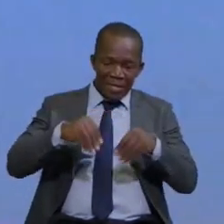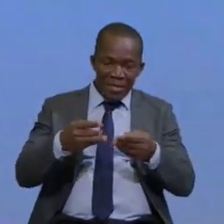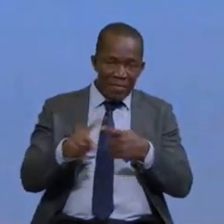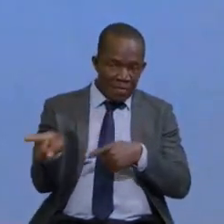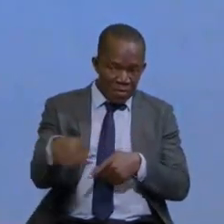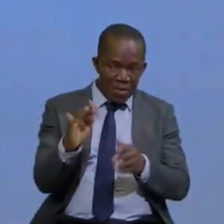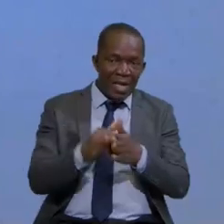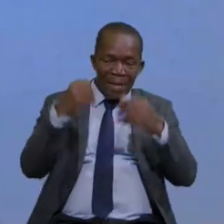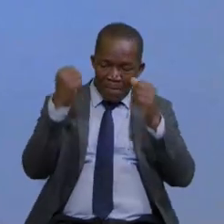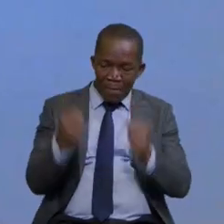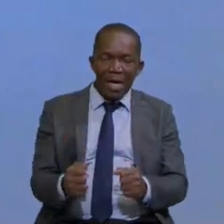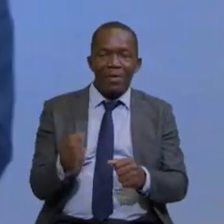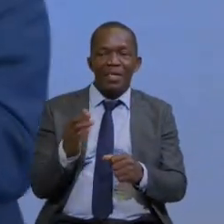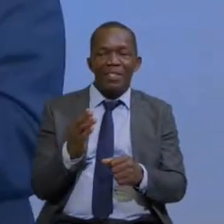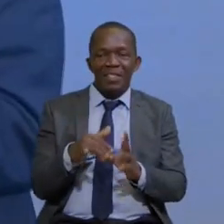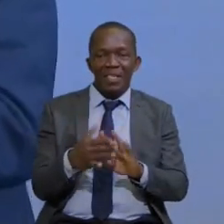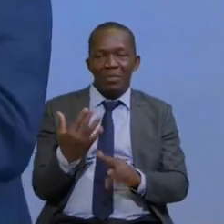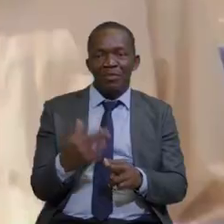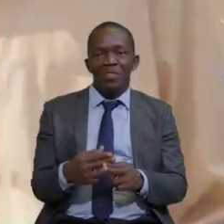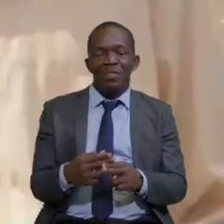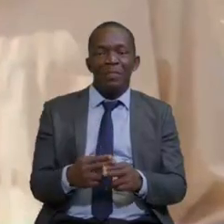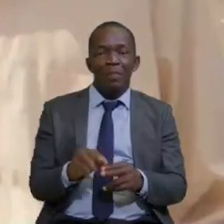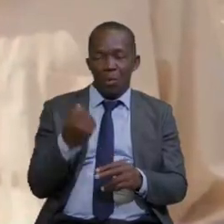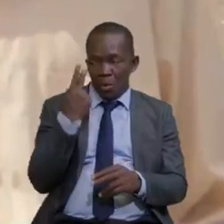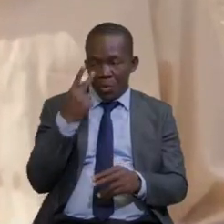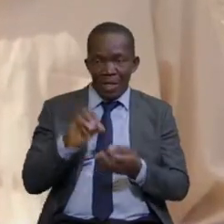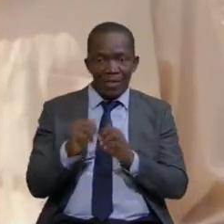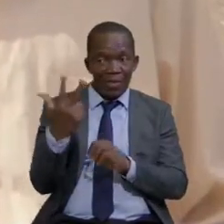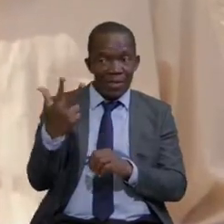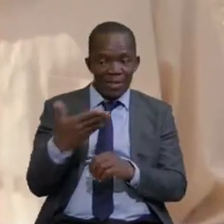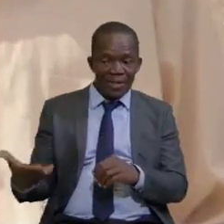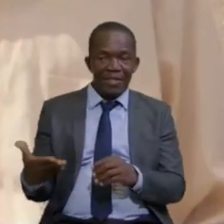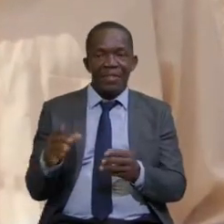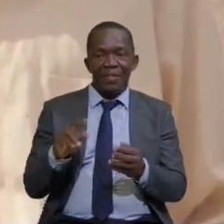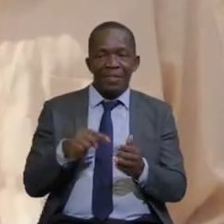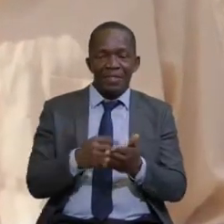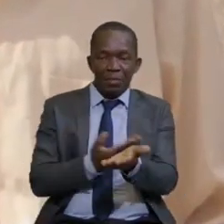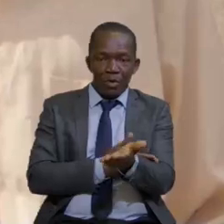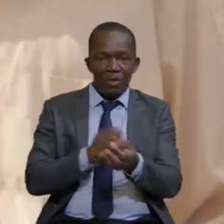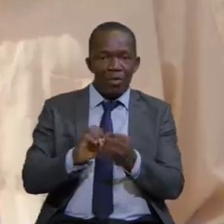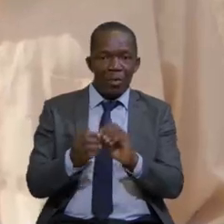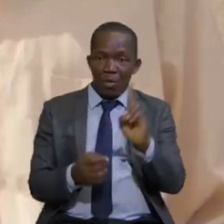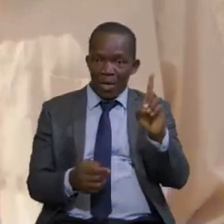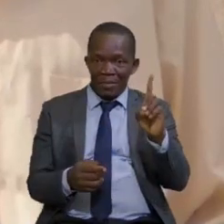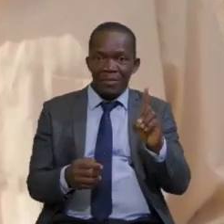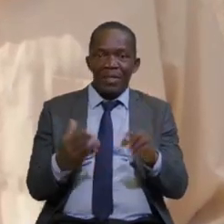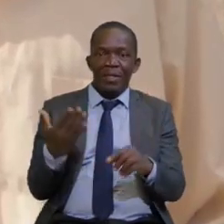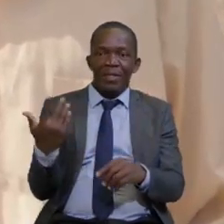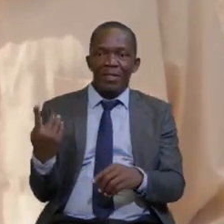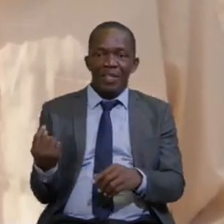Voyons trois choses, trois points dans le message. Premièrement, l'autorité